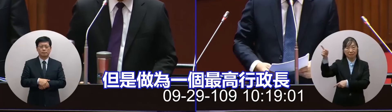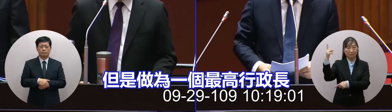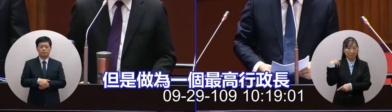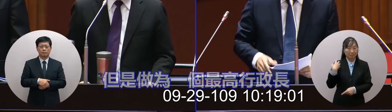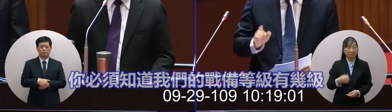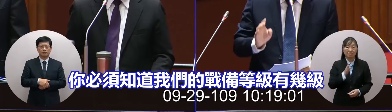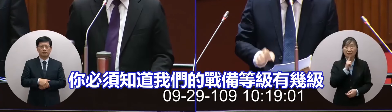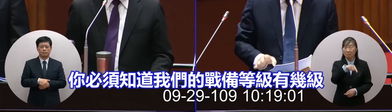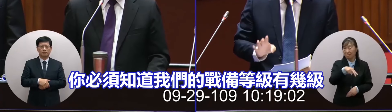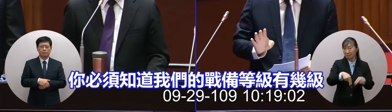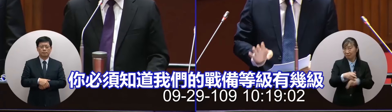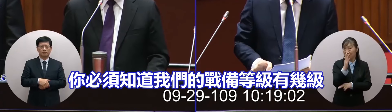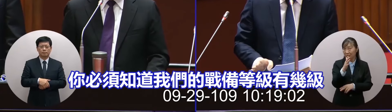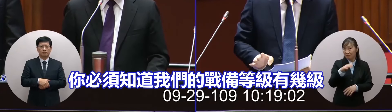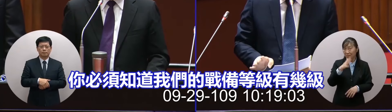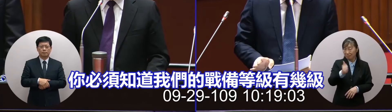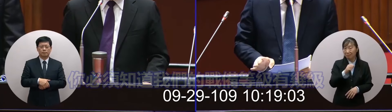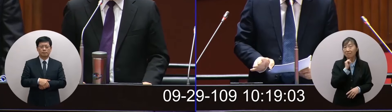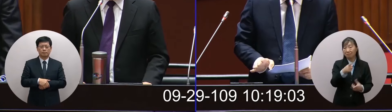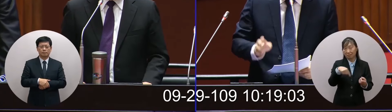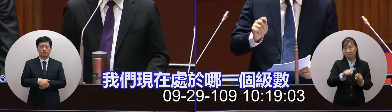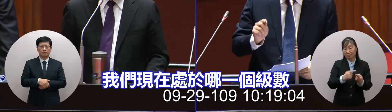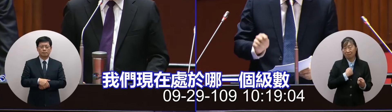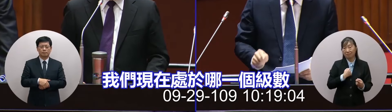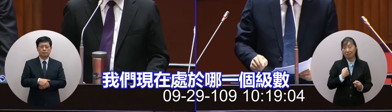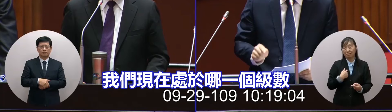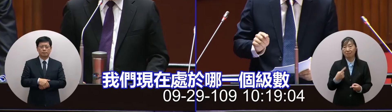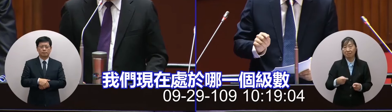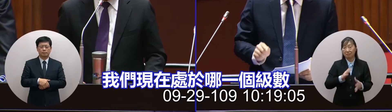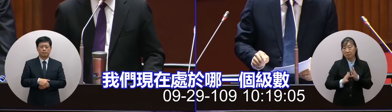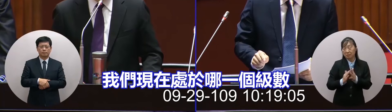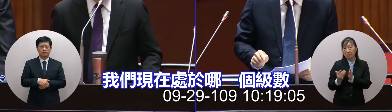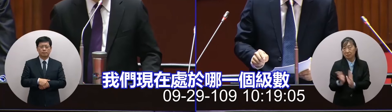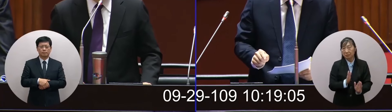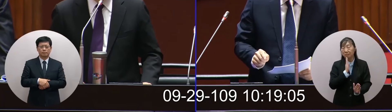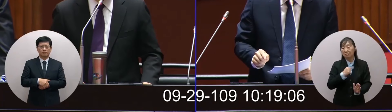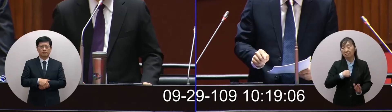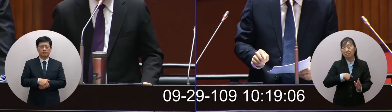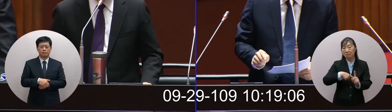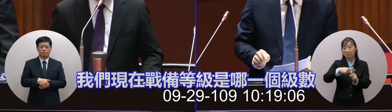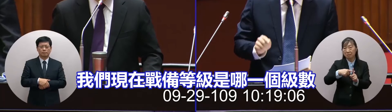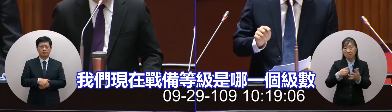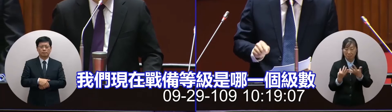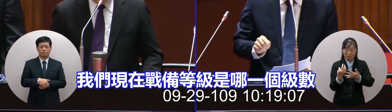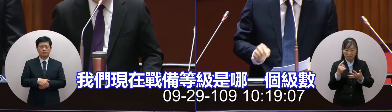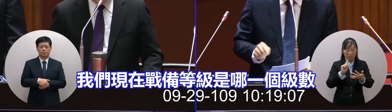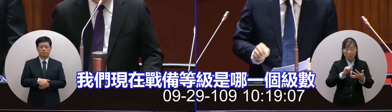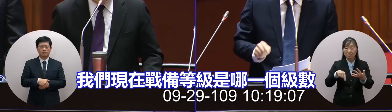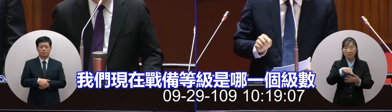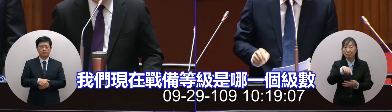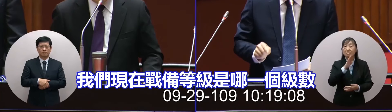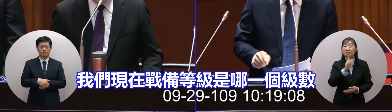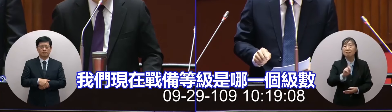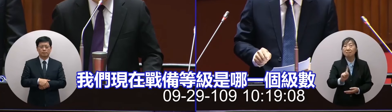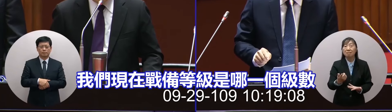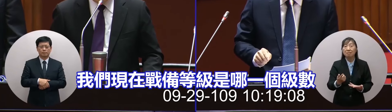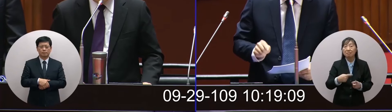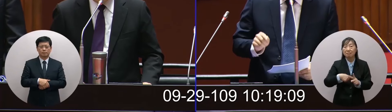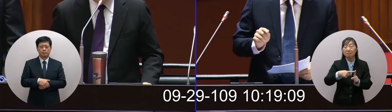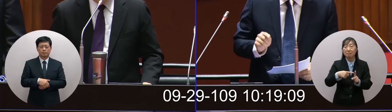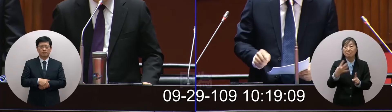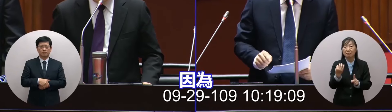为一个最高行政长，你必须知道我们的战备等级有几级，我们现在处于哪一个级数啊？我们现在的战备等级是哪一个